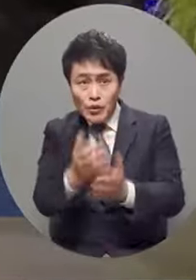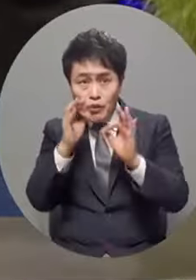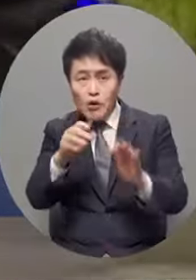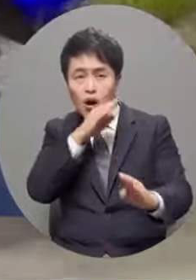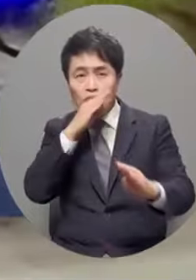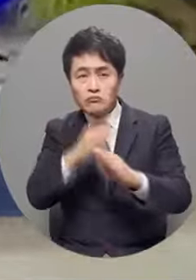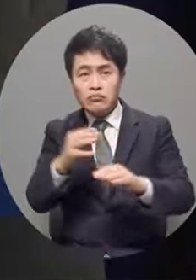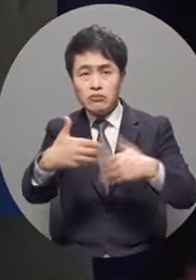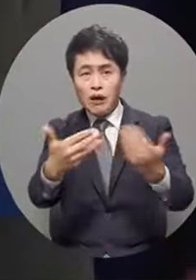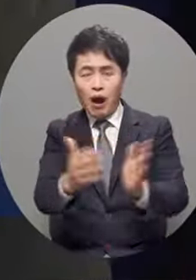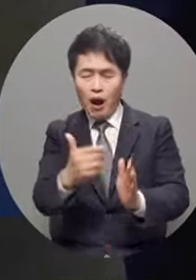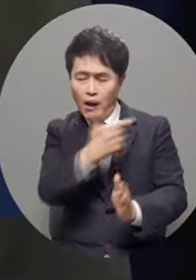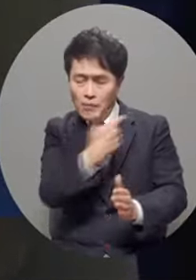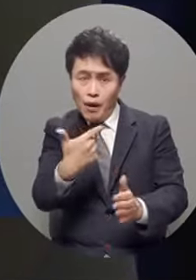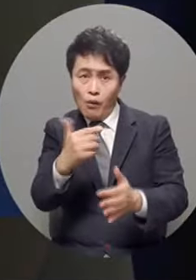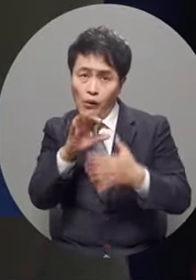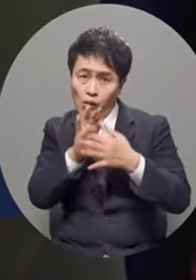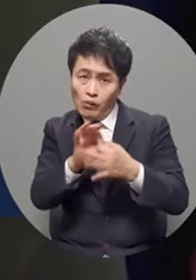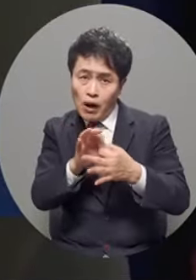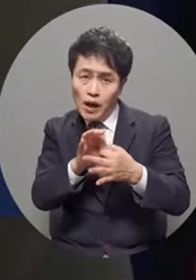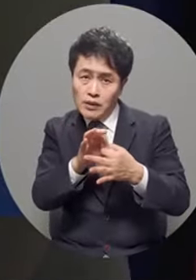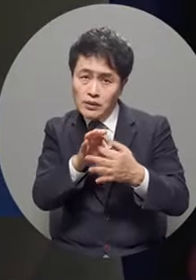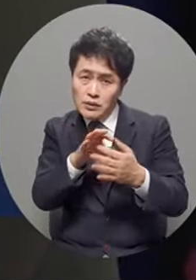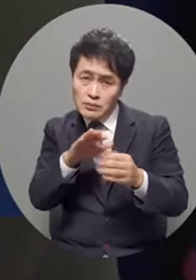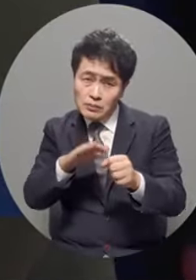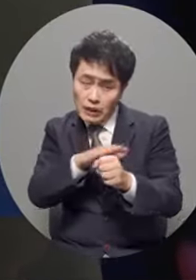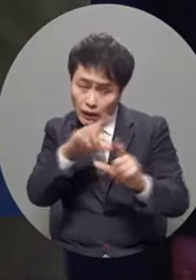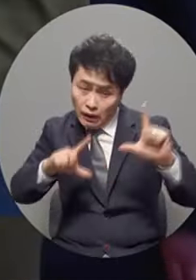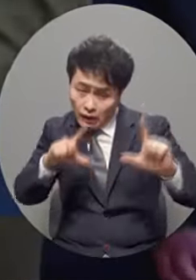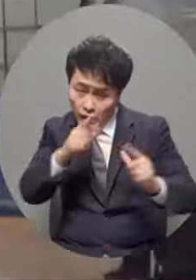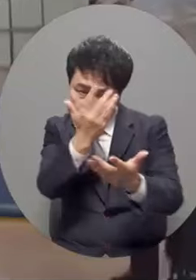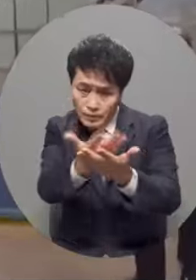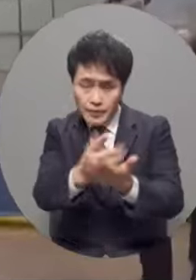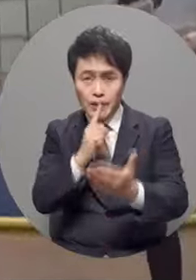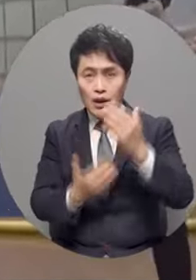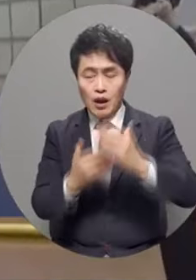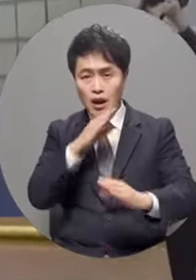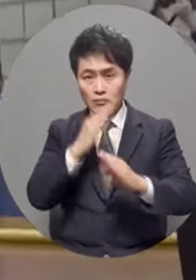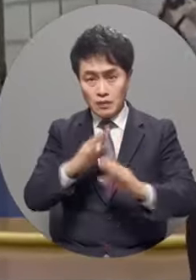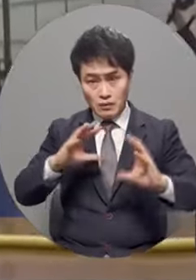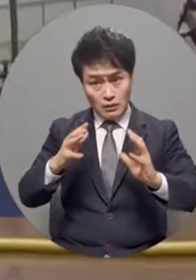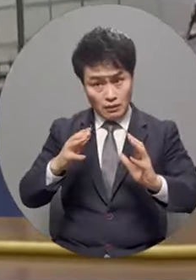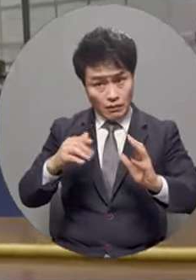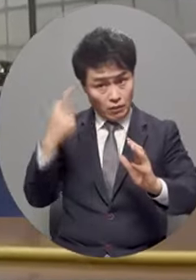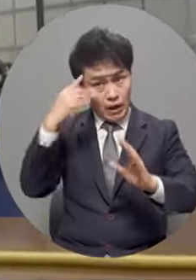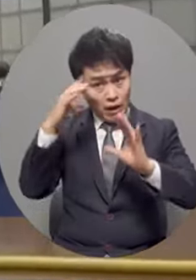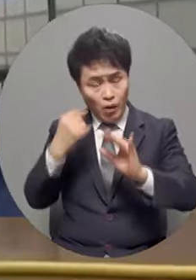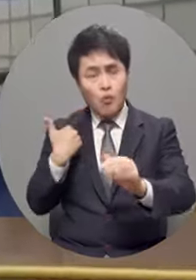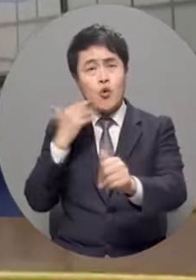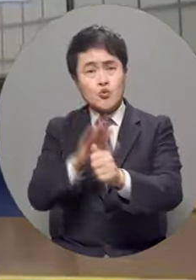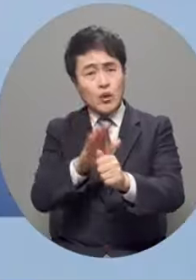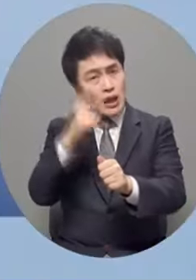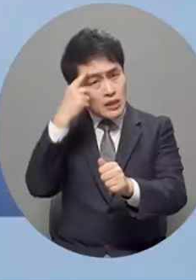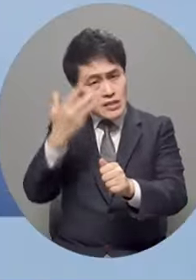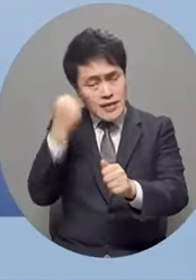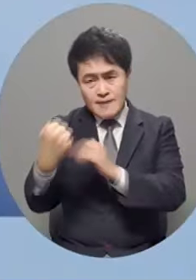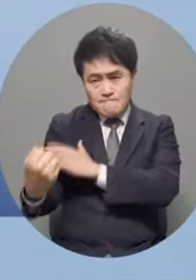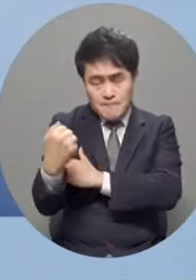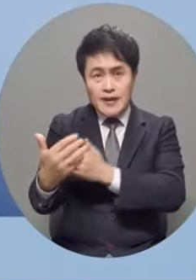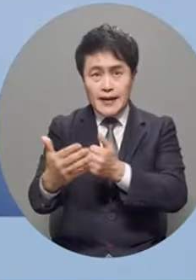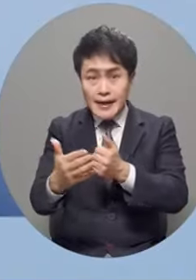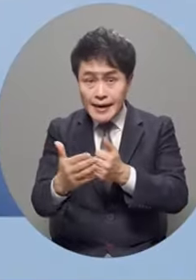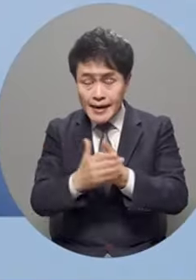대한 상당히 관심 있는 애정 어리고 관심 있는 분석들이 많이 나와요. 북한이 보고 있는 세계가 우리랑 같고 도와줘야 되겠는데라는 생각이 강하단 말이에요.